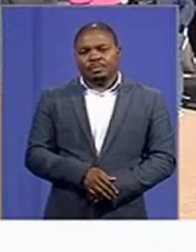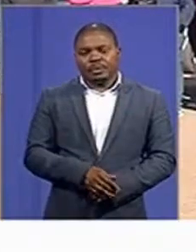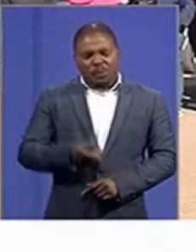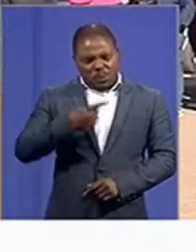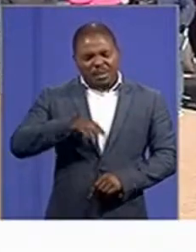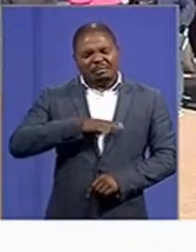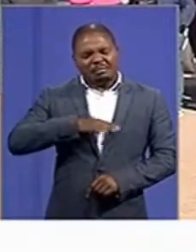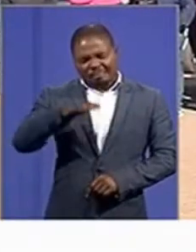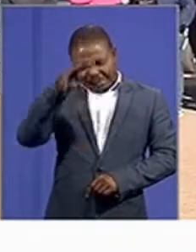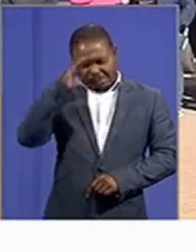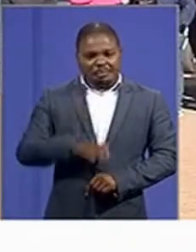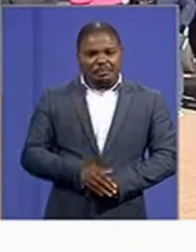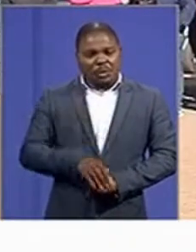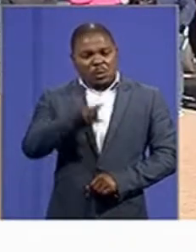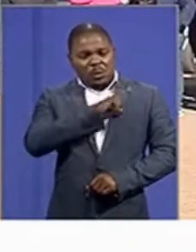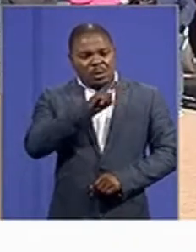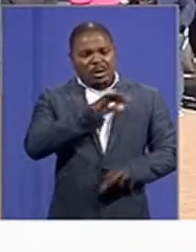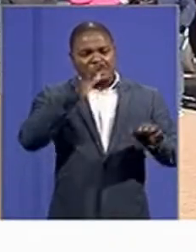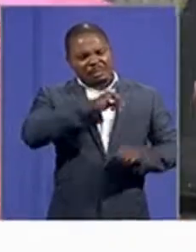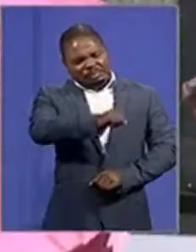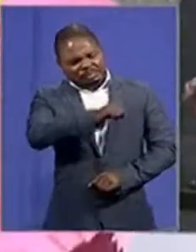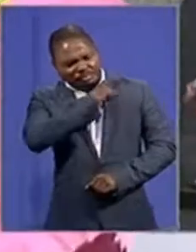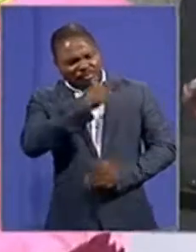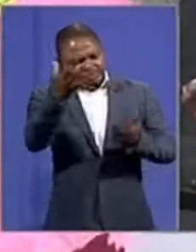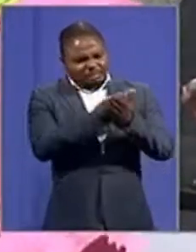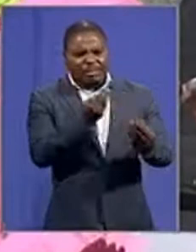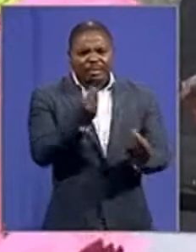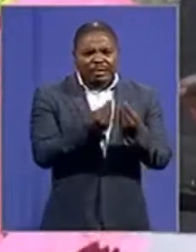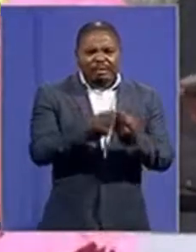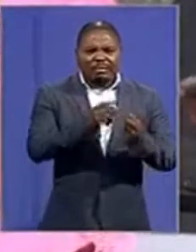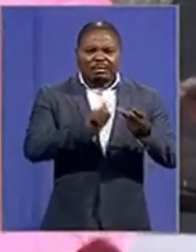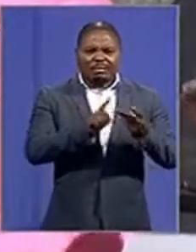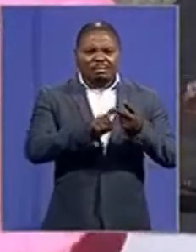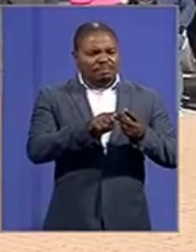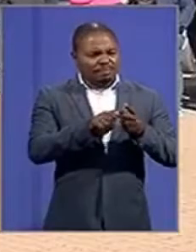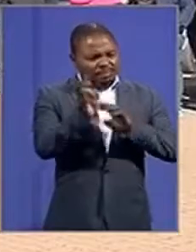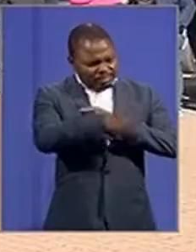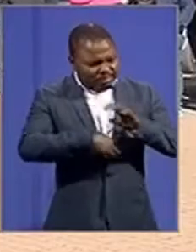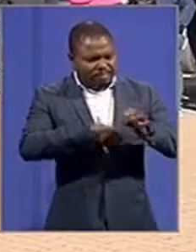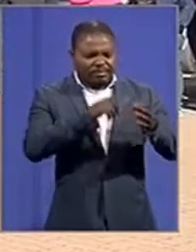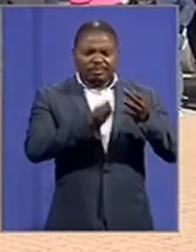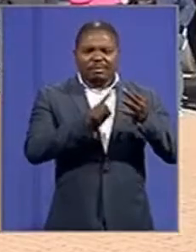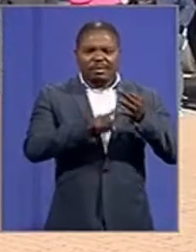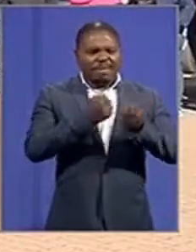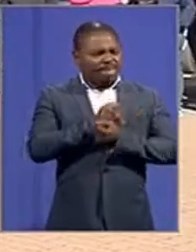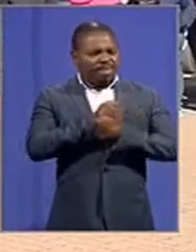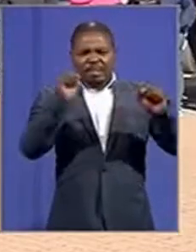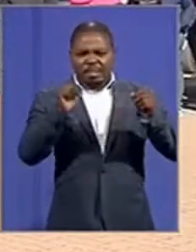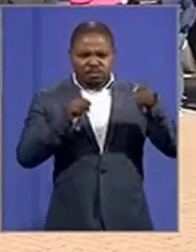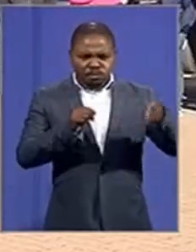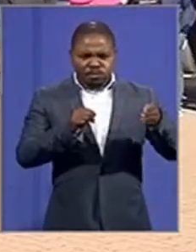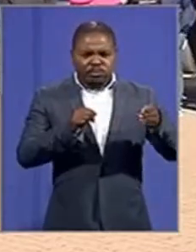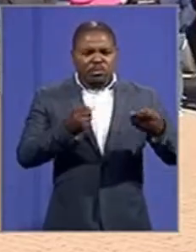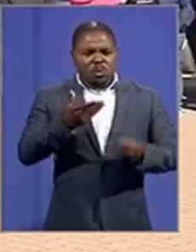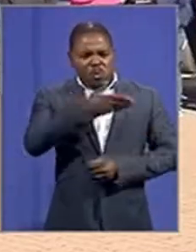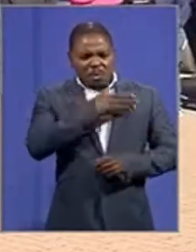go tseya dithoto ka dikgoka le bogodu, tiriso dikgoka,